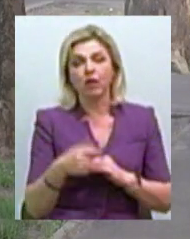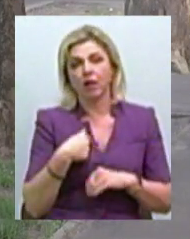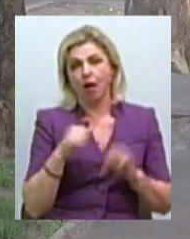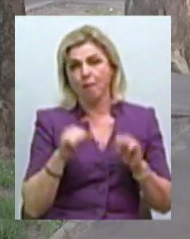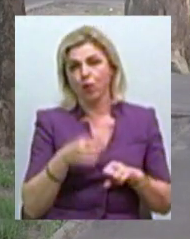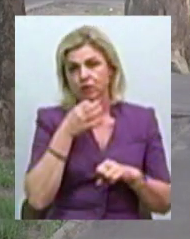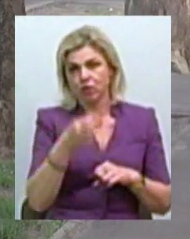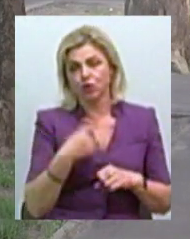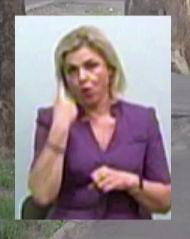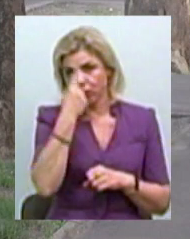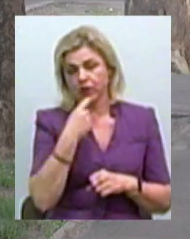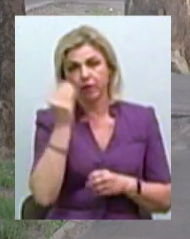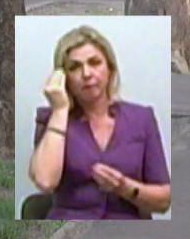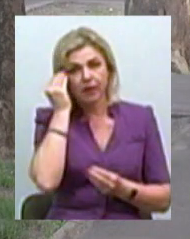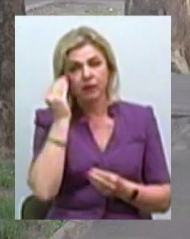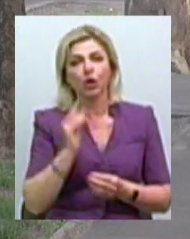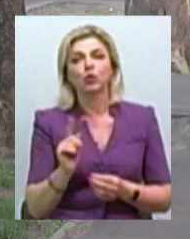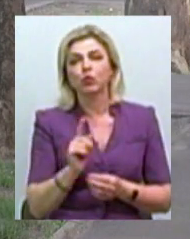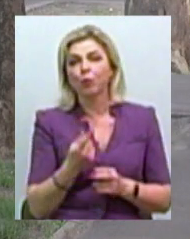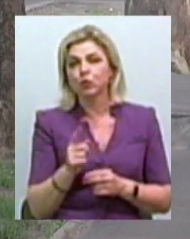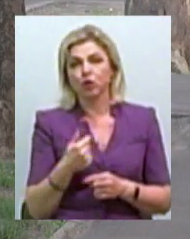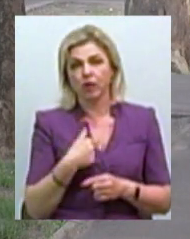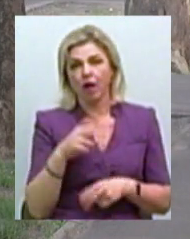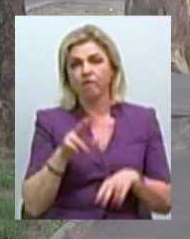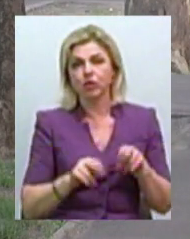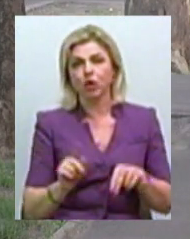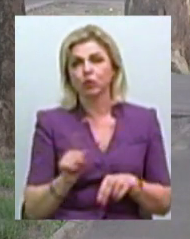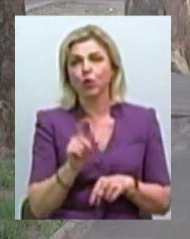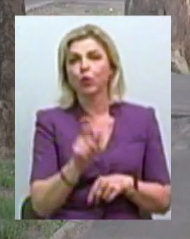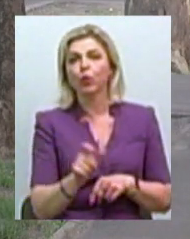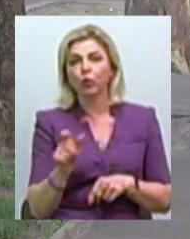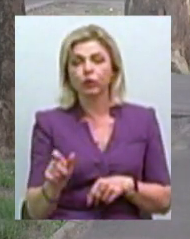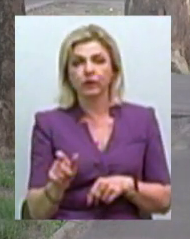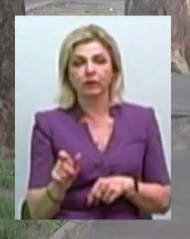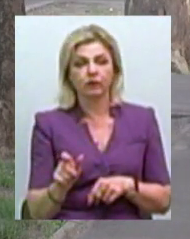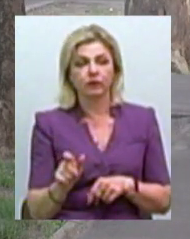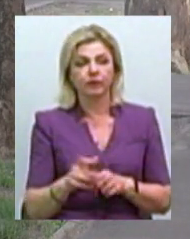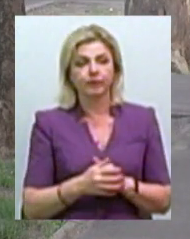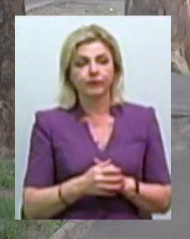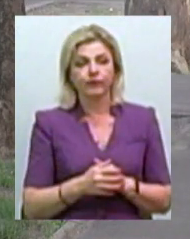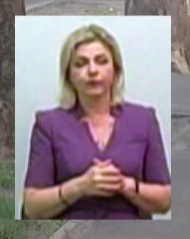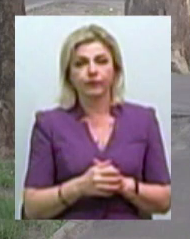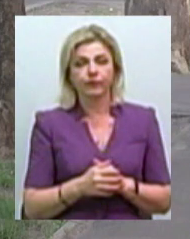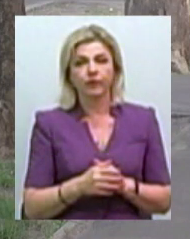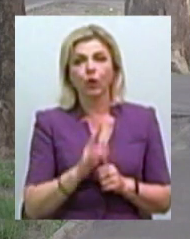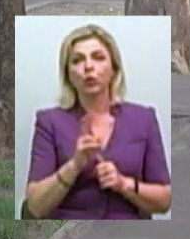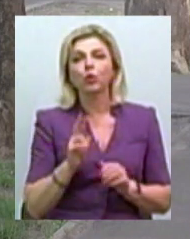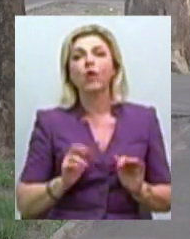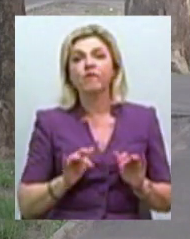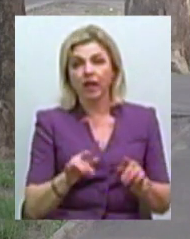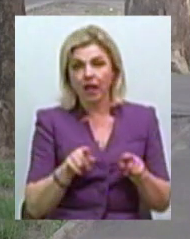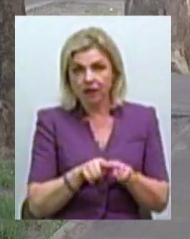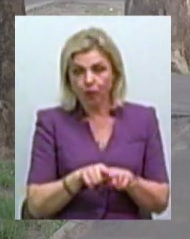тільки свою особисту думку, тому що я вважаю, що люди, які вчиняють подібні дії,